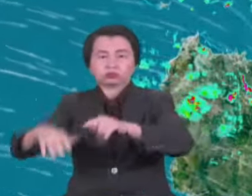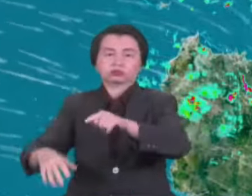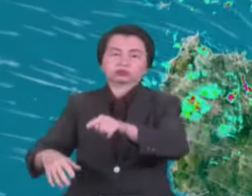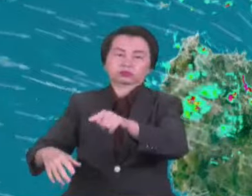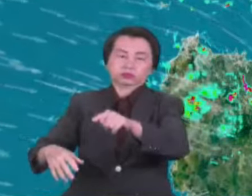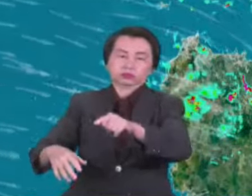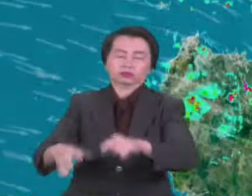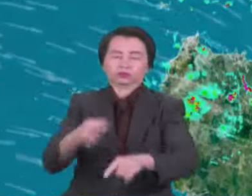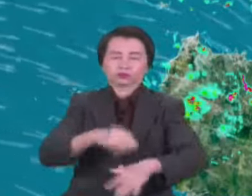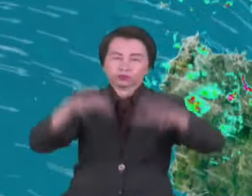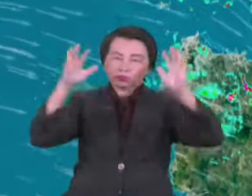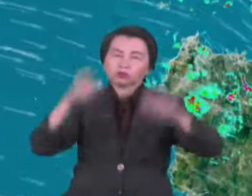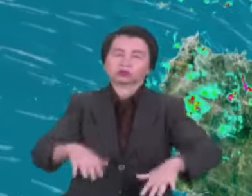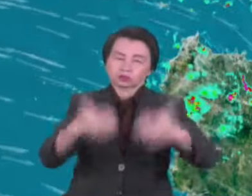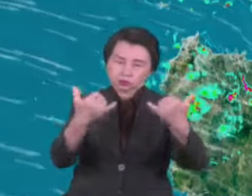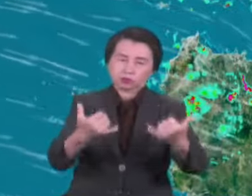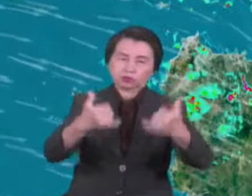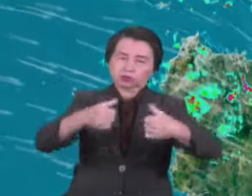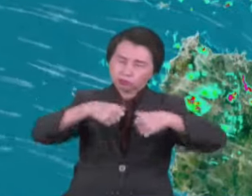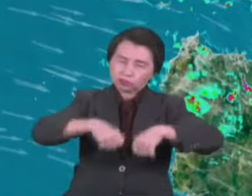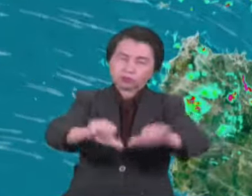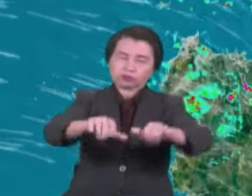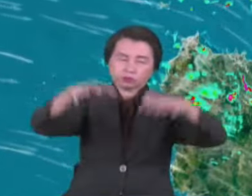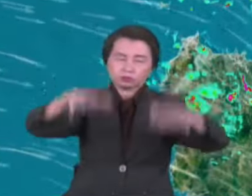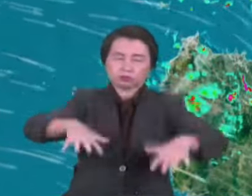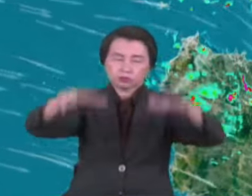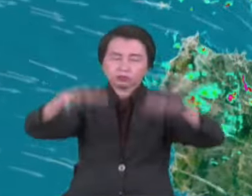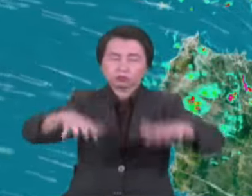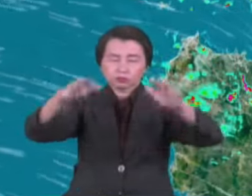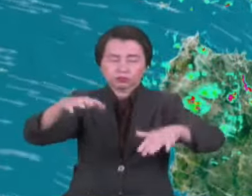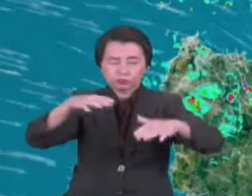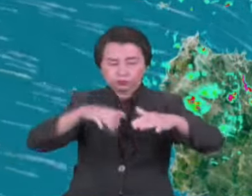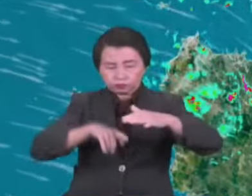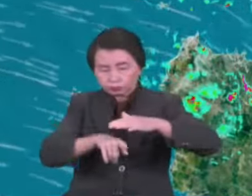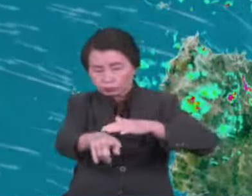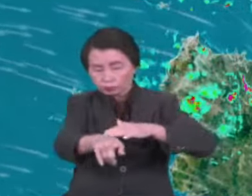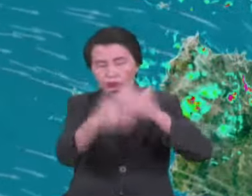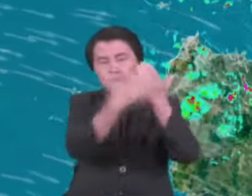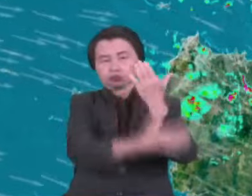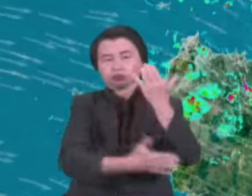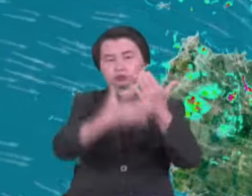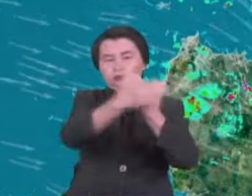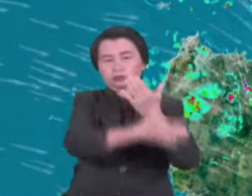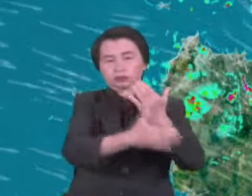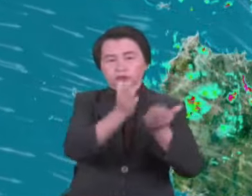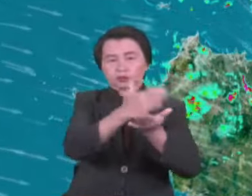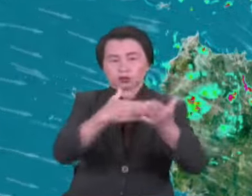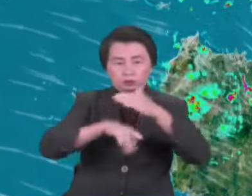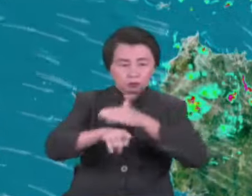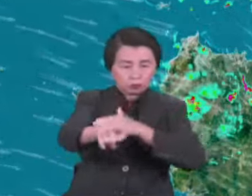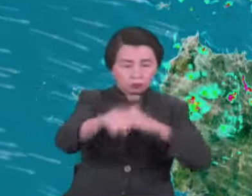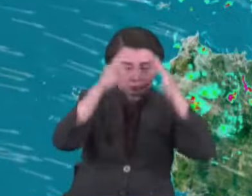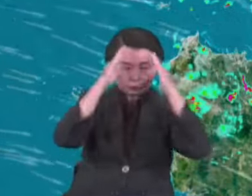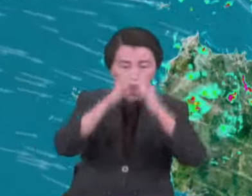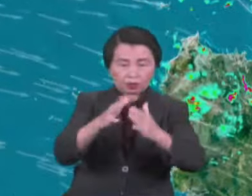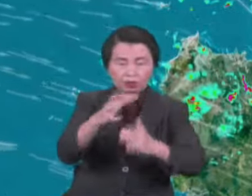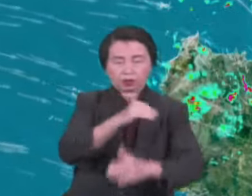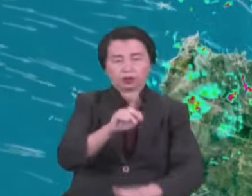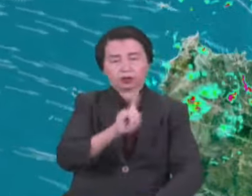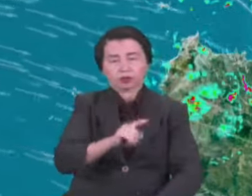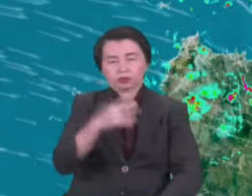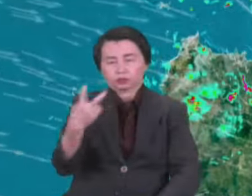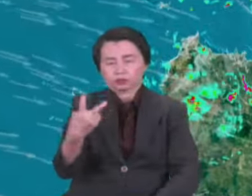dilihat hujan masih lagi sedang berlaku di satu dua tempat melibatkan kawasan pedalaman semenanjung Malaysia, iaitu di bahagian pedalaman negeri Pahang dan juga di satu